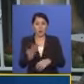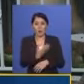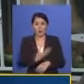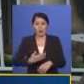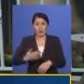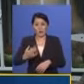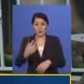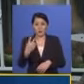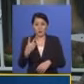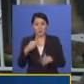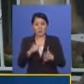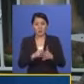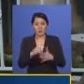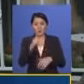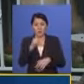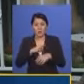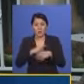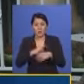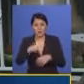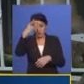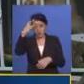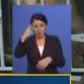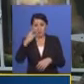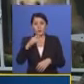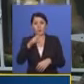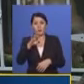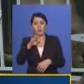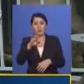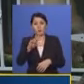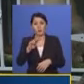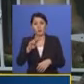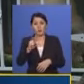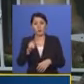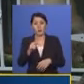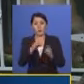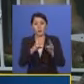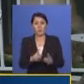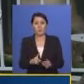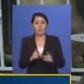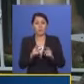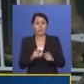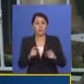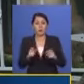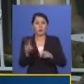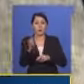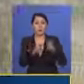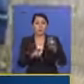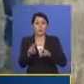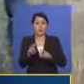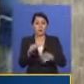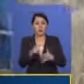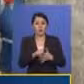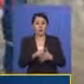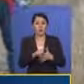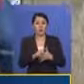жылына екі рет сертификаттық сынақ өткізіледі. Онда Қазақстанның кинологтары жиналып, иттеріне зардап шеккендерді іздеуге рұқсат алады.